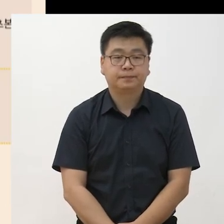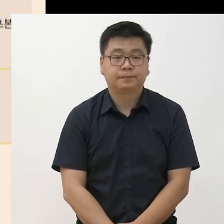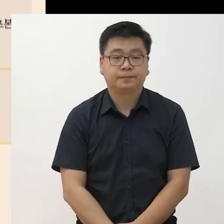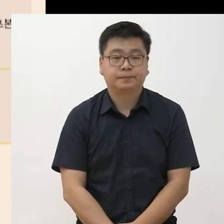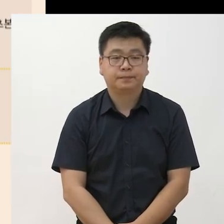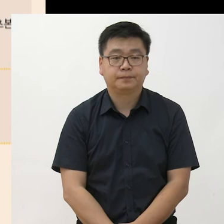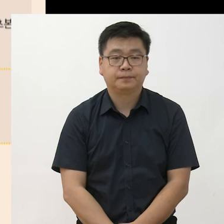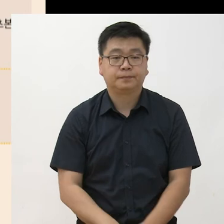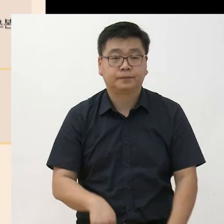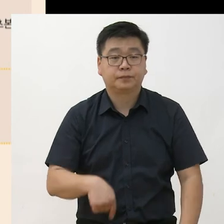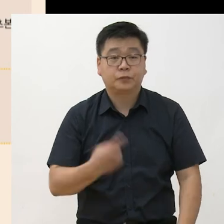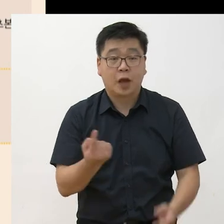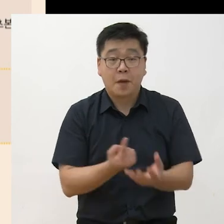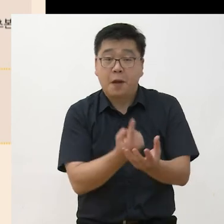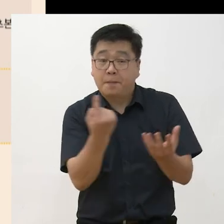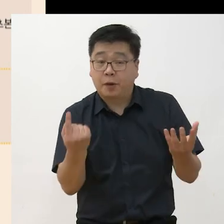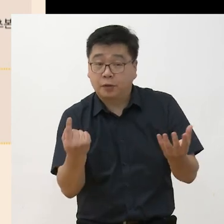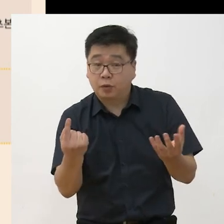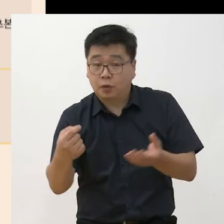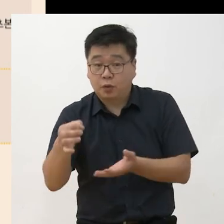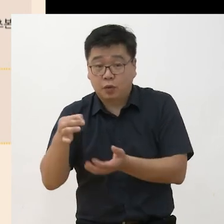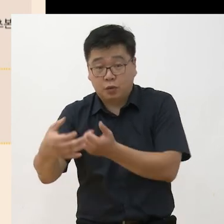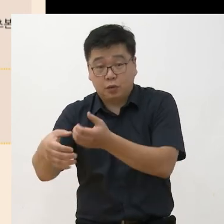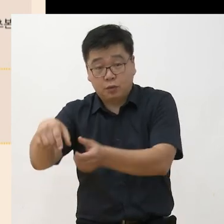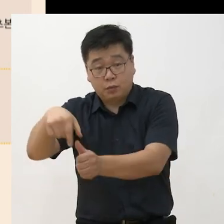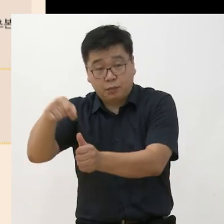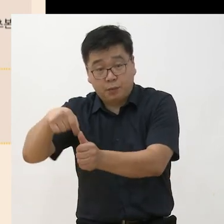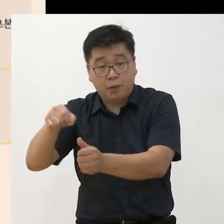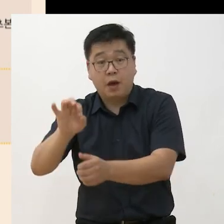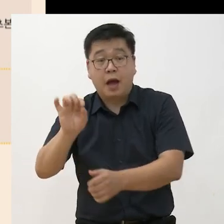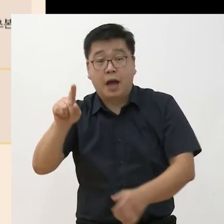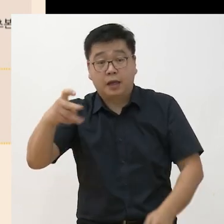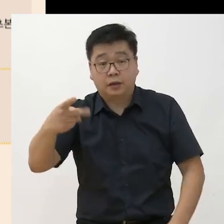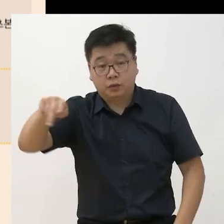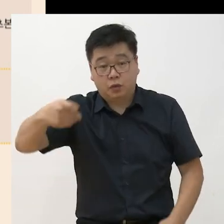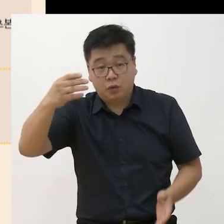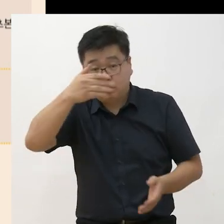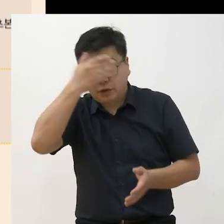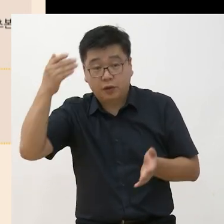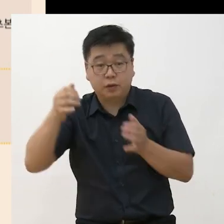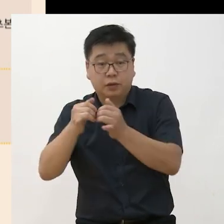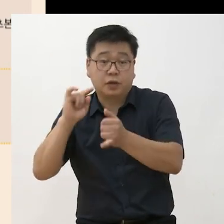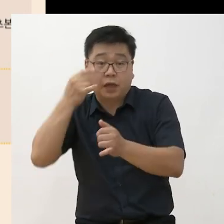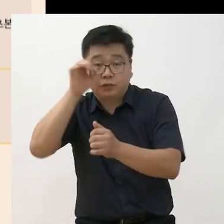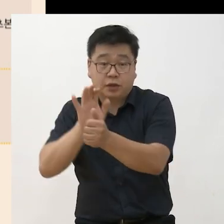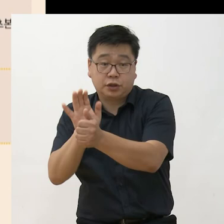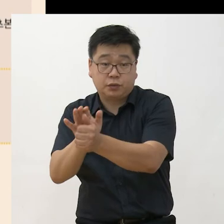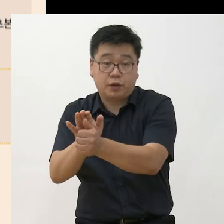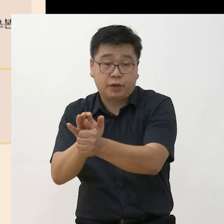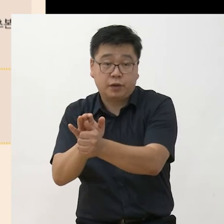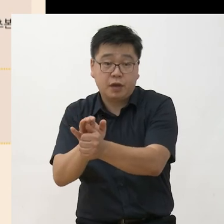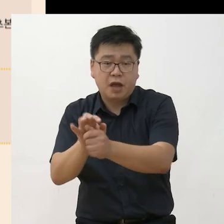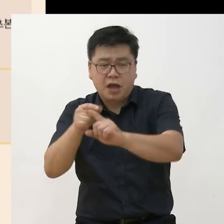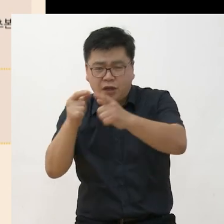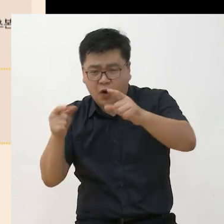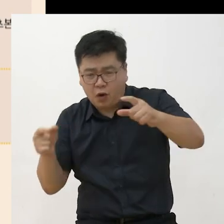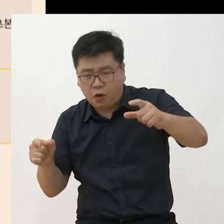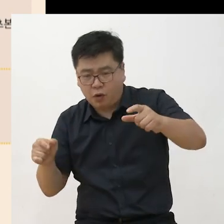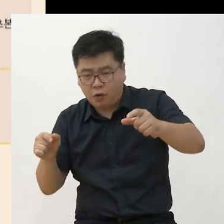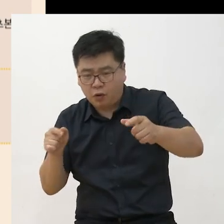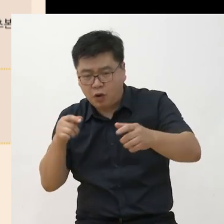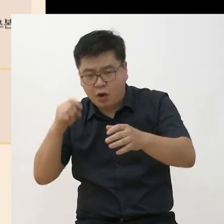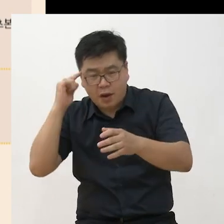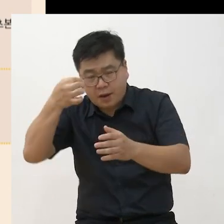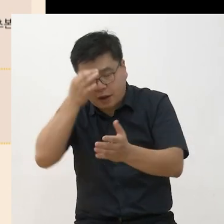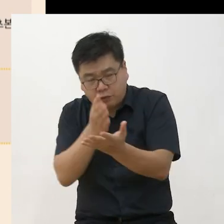네, 다음은 별도 공모의 아르코 청년예술가 지원사업입니다. 아르코 청년예술가 지원사업은 다른 장르를 다 포함해서 지금